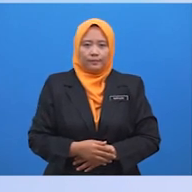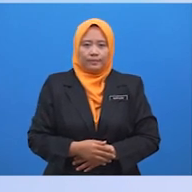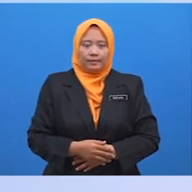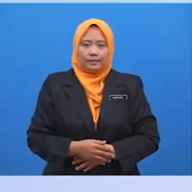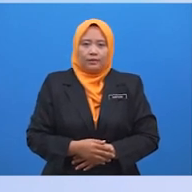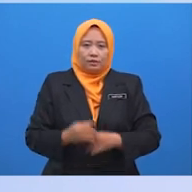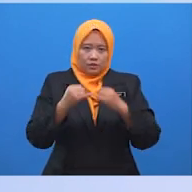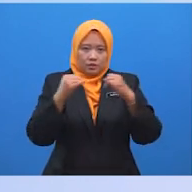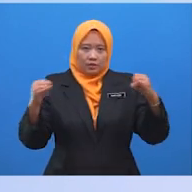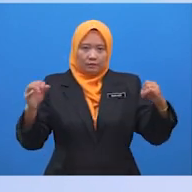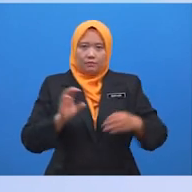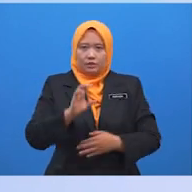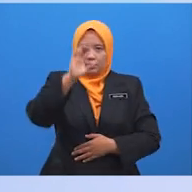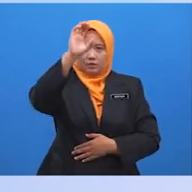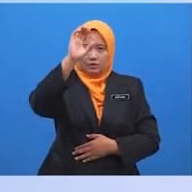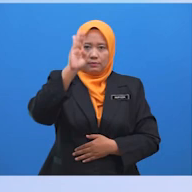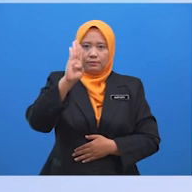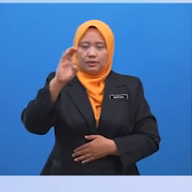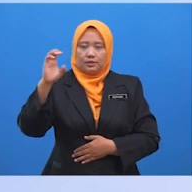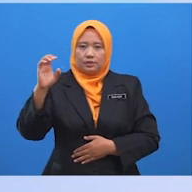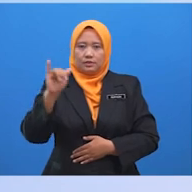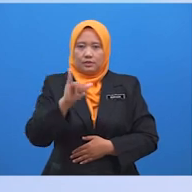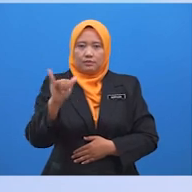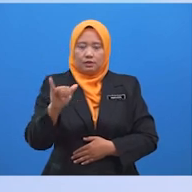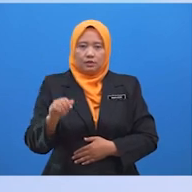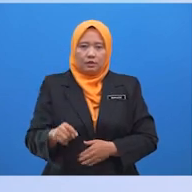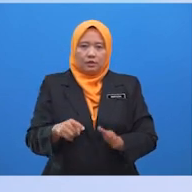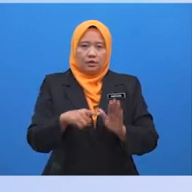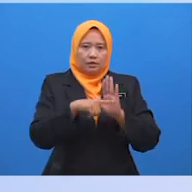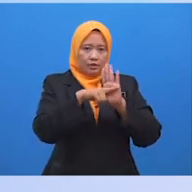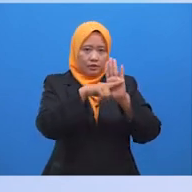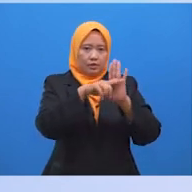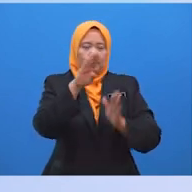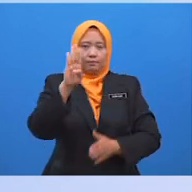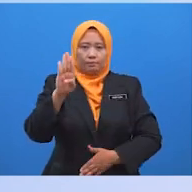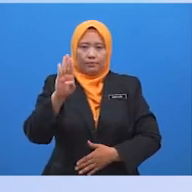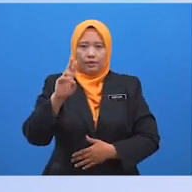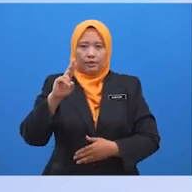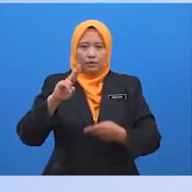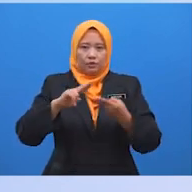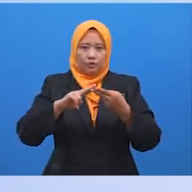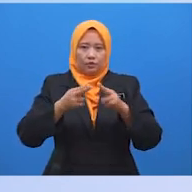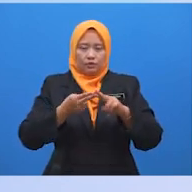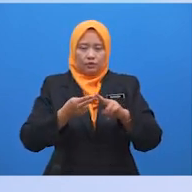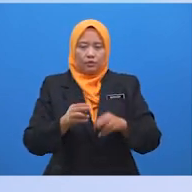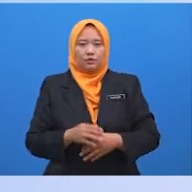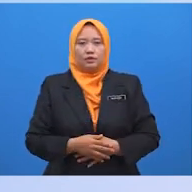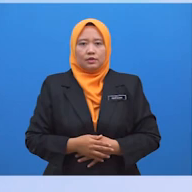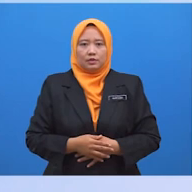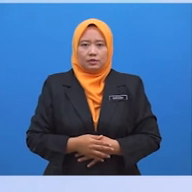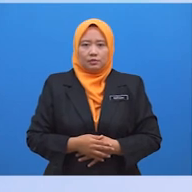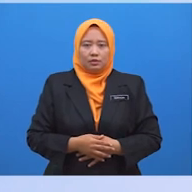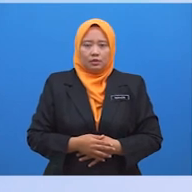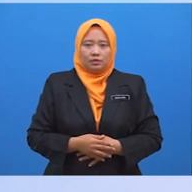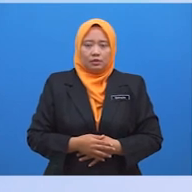Jarak mencancang BC sama dengan negatif 4 unit yang diukur daripada atas ke bawah.